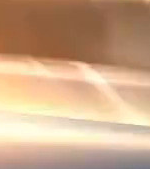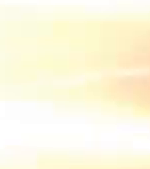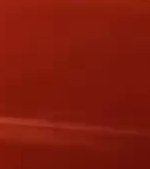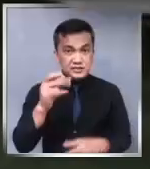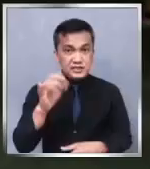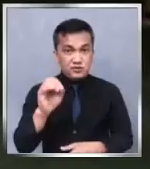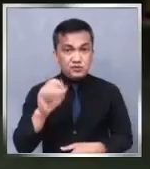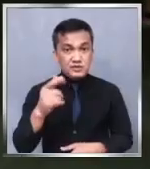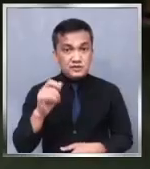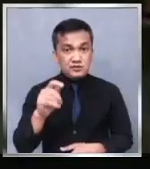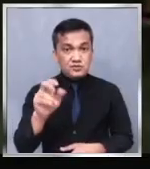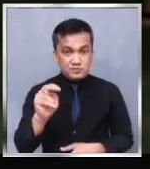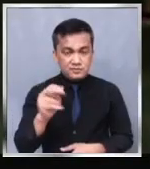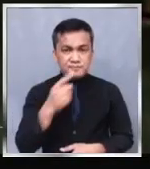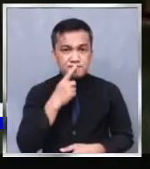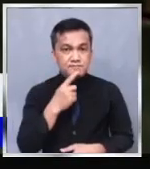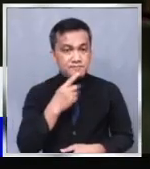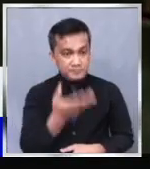Chino.